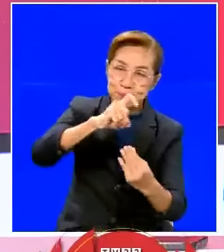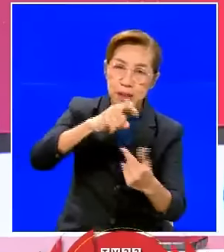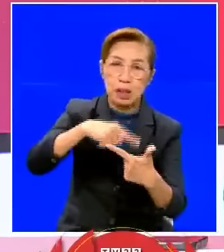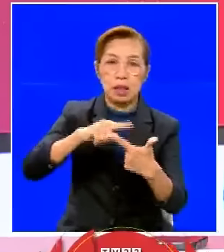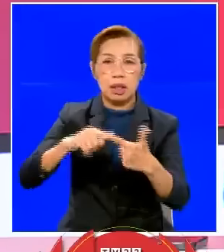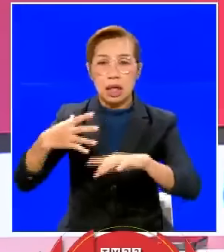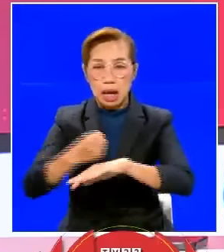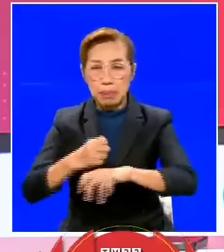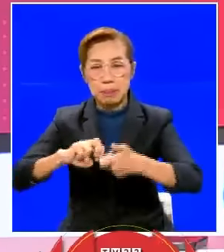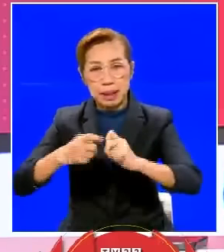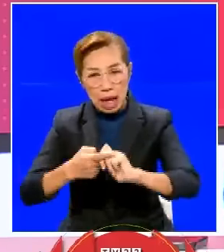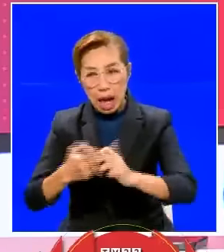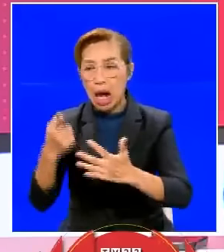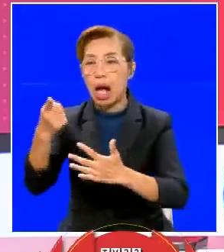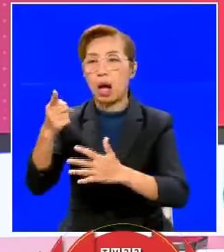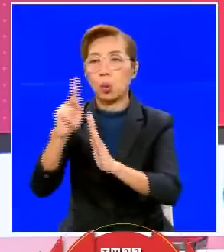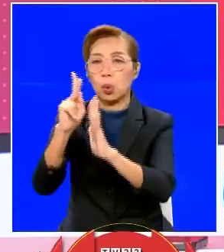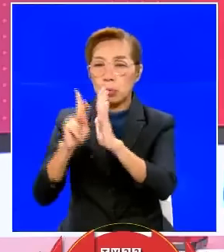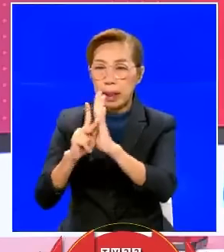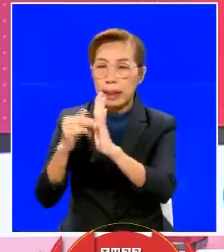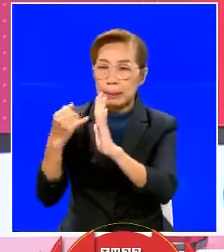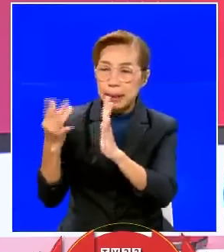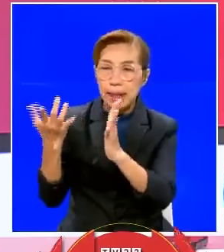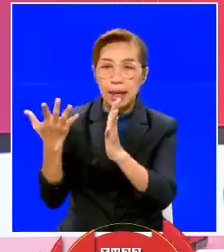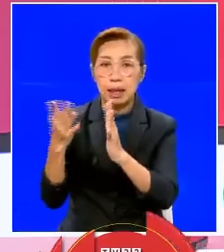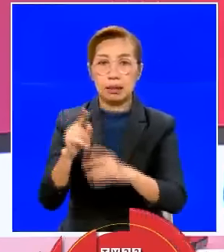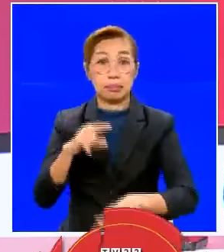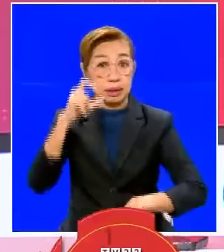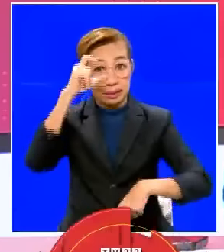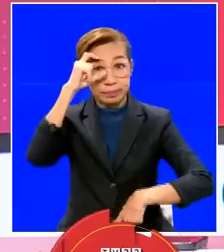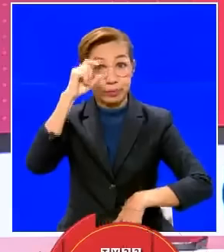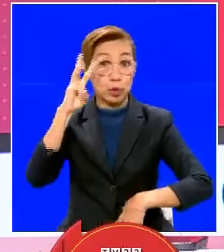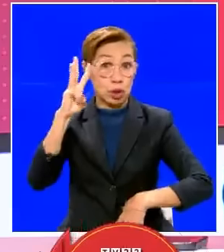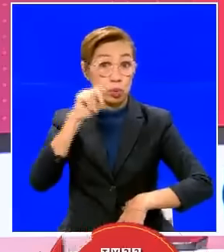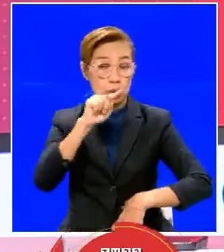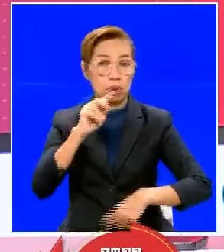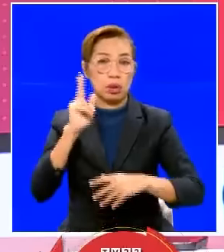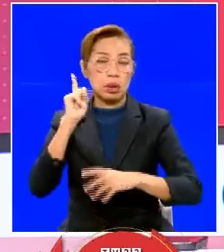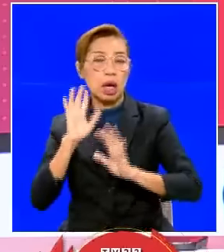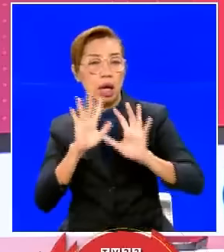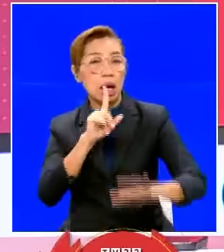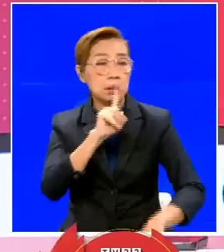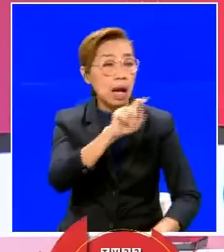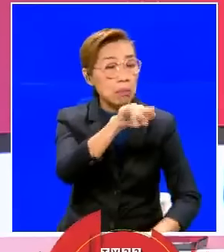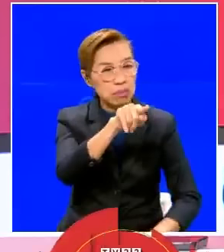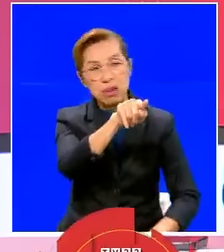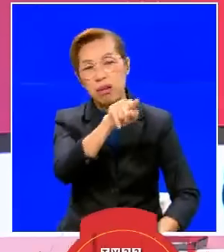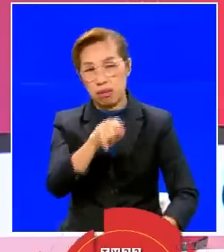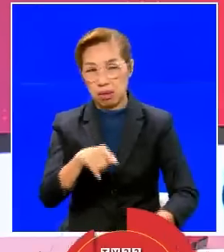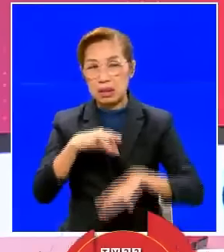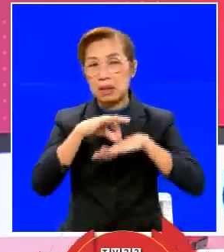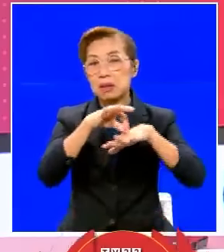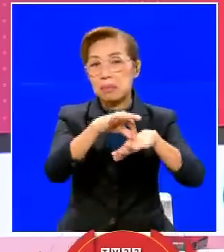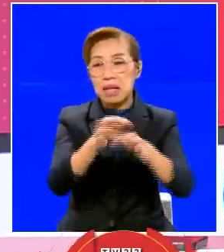ฎหมายเข้าไปอีกเนี่ยนะครับก็มีการตั้งอาจารย์วิษณุมาหลายคนก็ถามมันอย่างนักข่าวไปถามเอ๊ะเรื่องนั้นใช่ไหมที่ตั้งมาเรื่องนี้ใช่ไหม